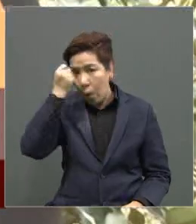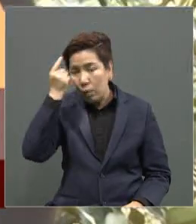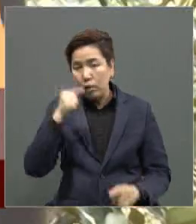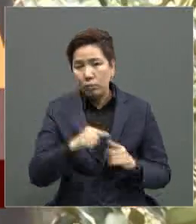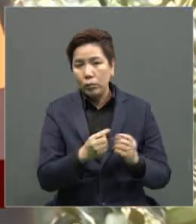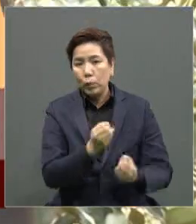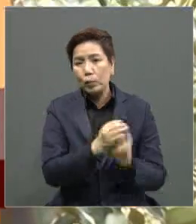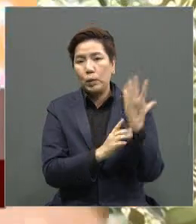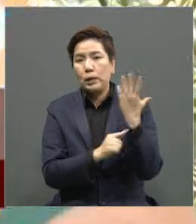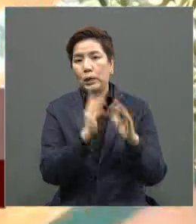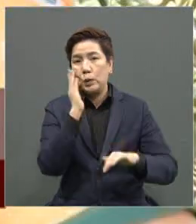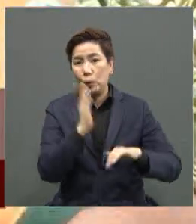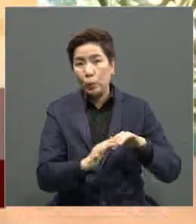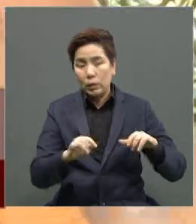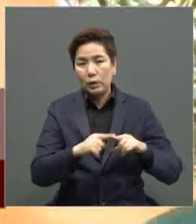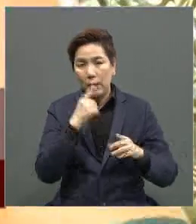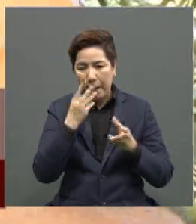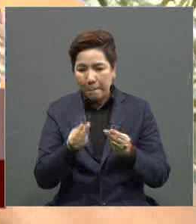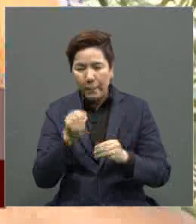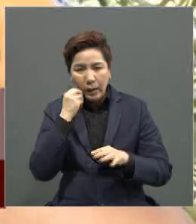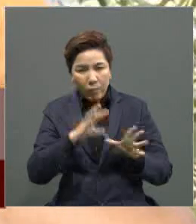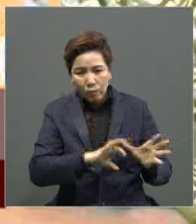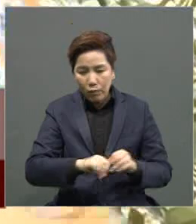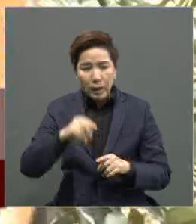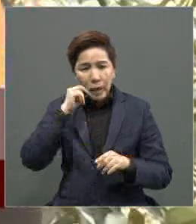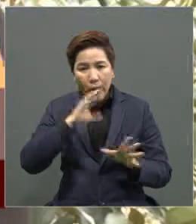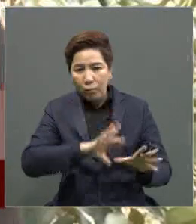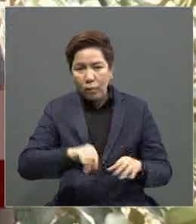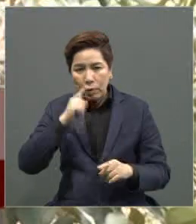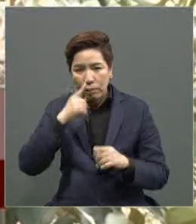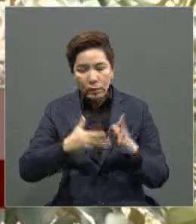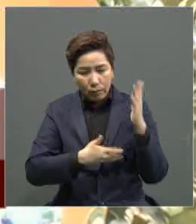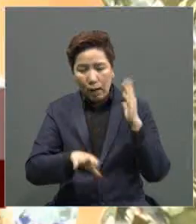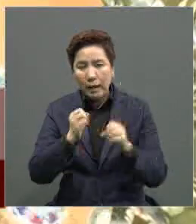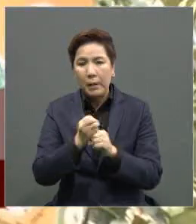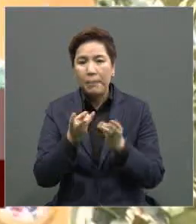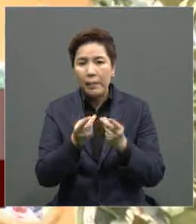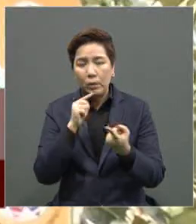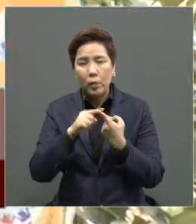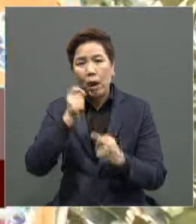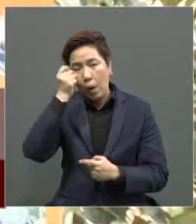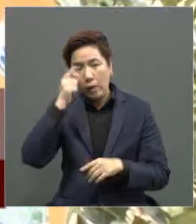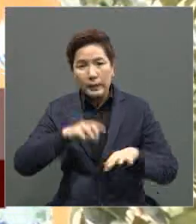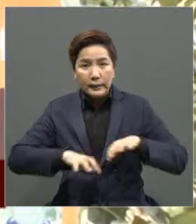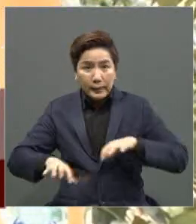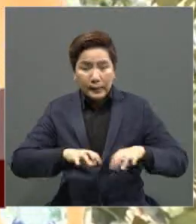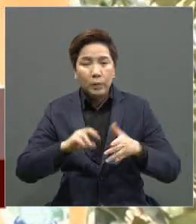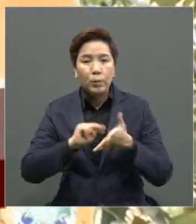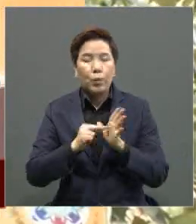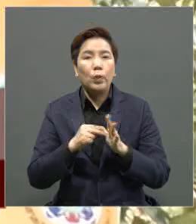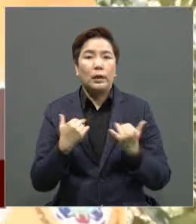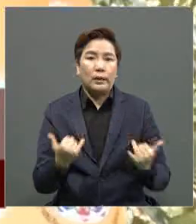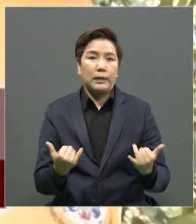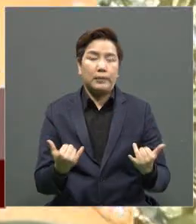บริบทของทุเรียนเนี่ยเราทำให้ความชื้นเนี่ยไล่ความชื้นไล่น้ำให้ออกจากนอกทรงพุ่มให้เร็วถ้าเข้าใจเรื่องการจัดการผมถือว่าผมคิดว่